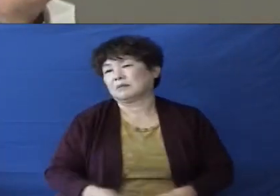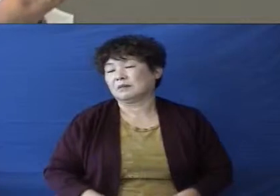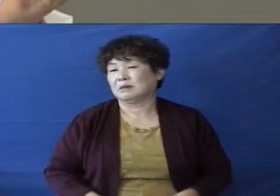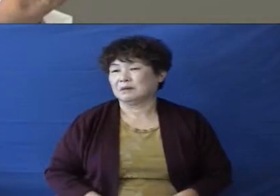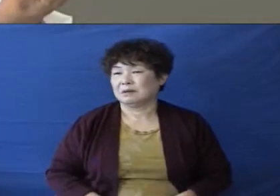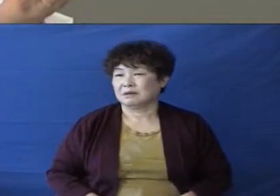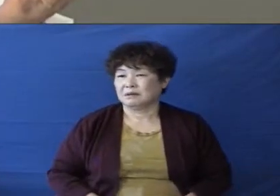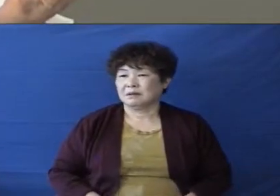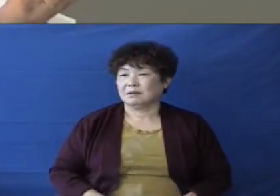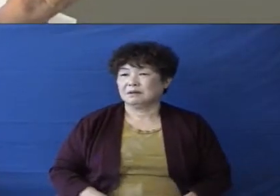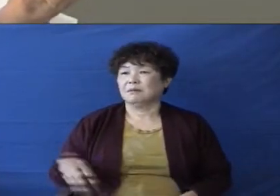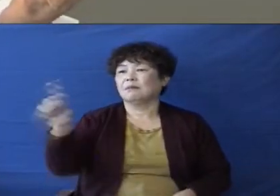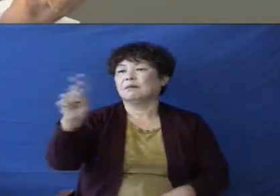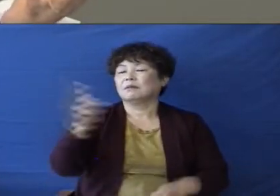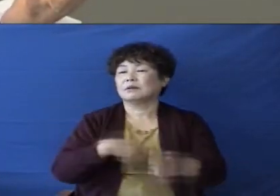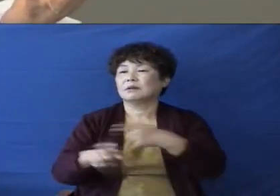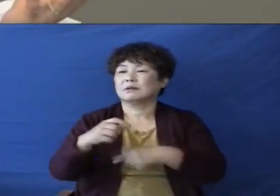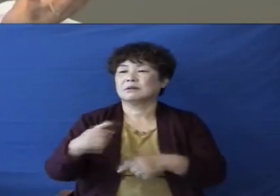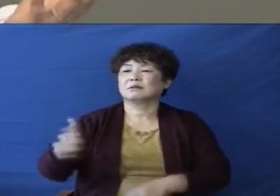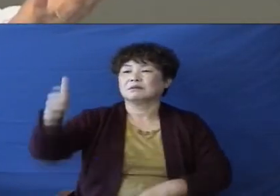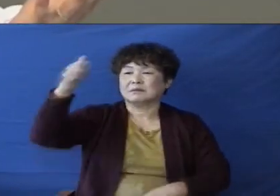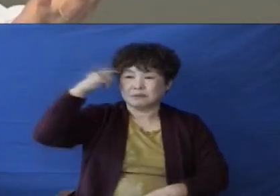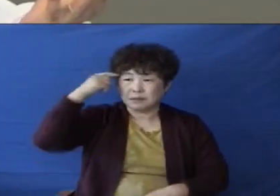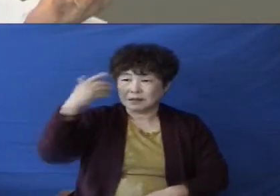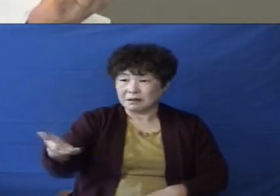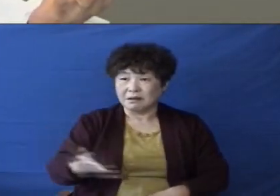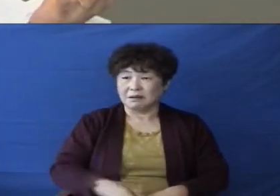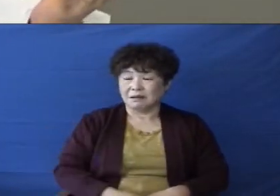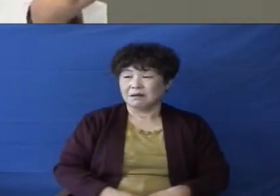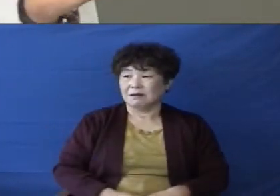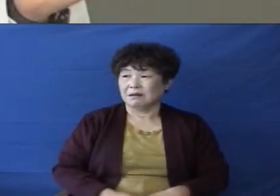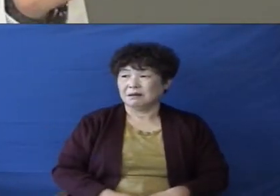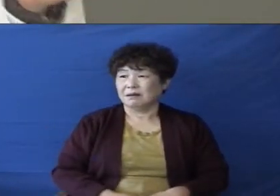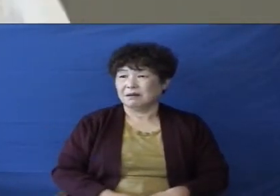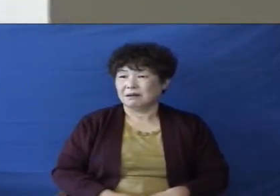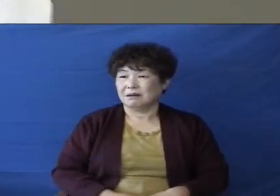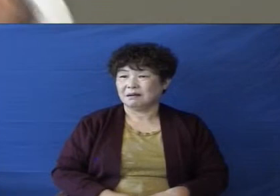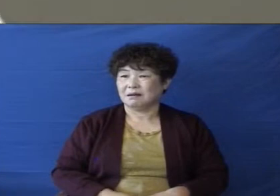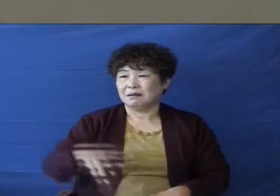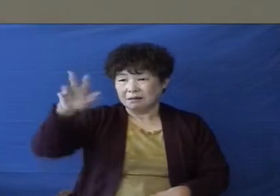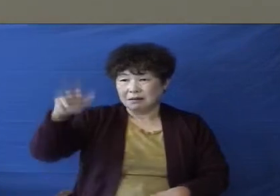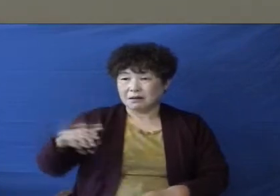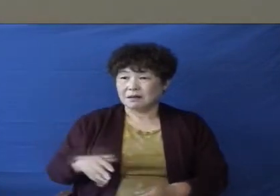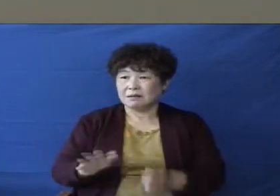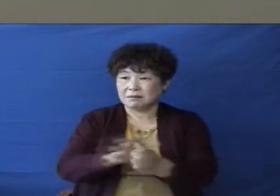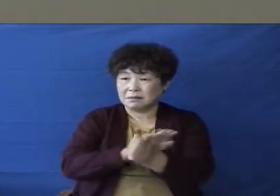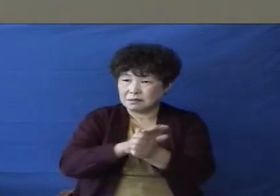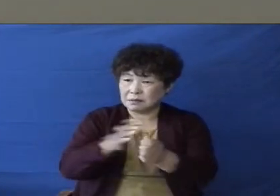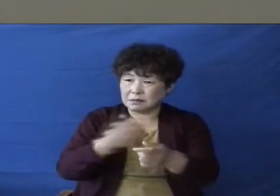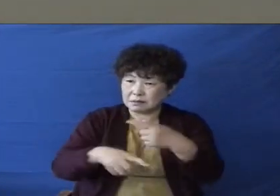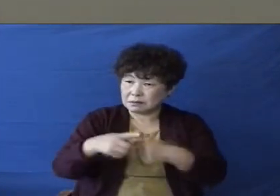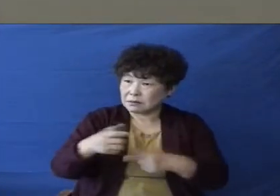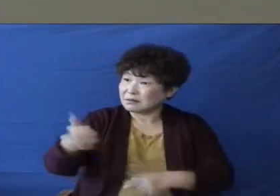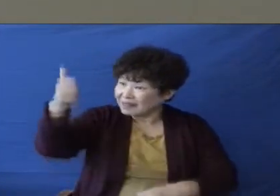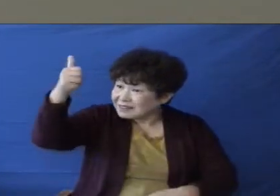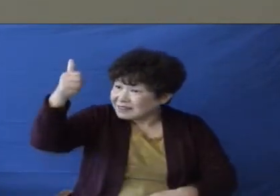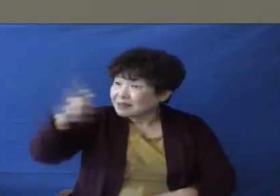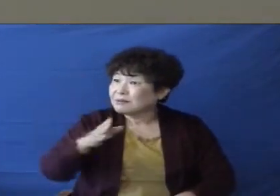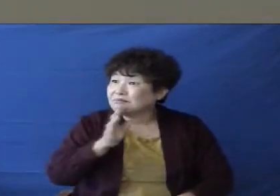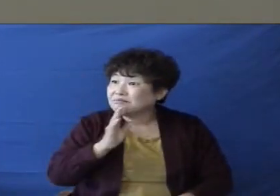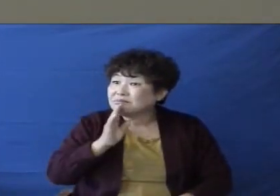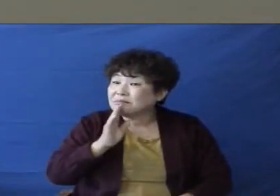성숙한 거에요 아 그 어딜가도 그 원리는 타 똑같습니다 아 교회 안해도